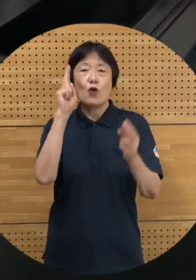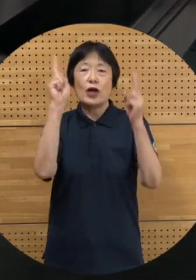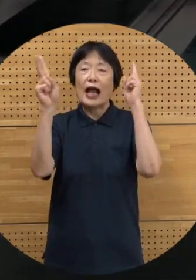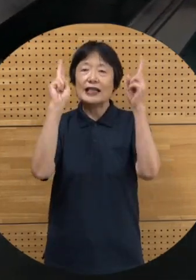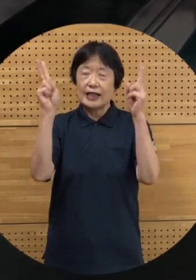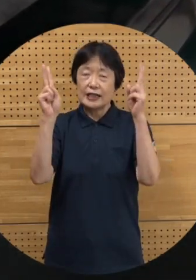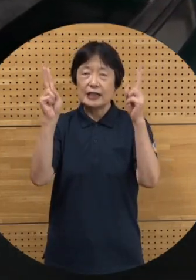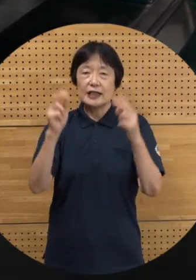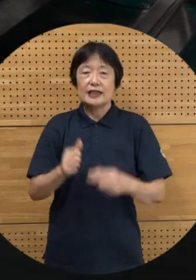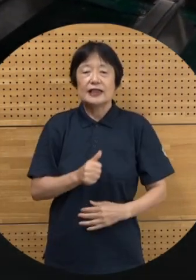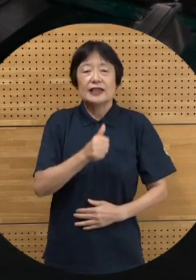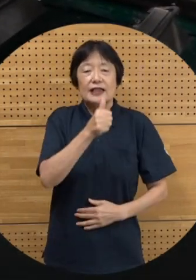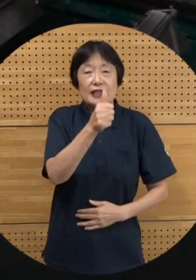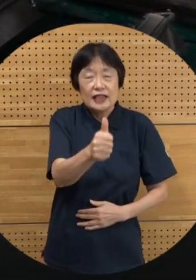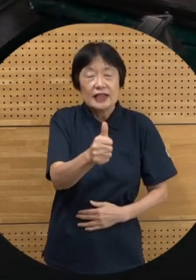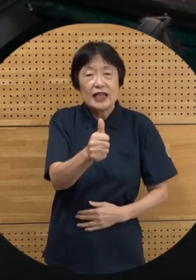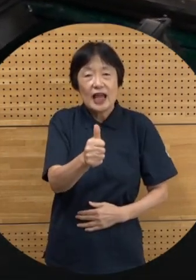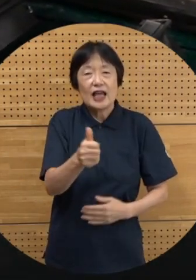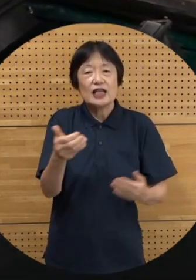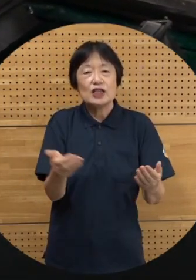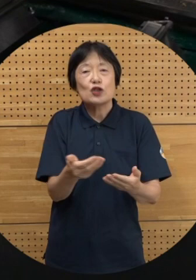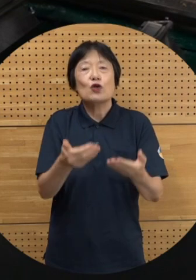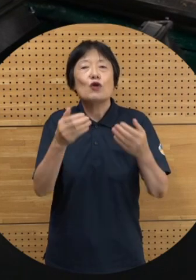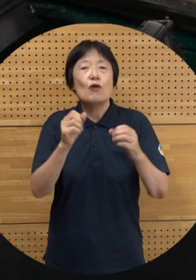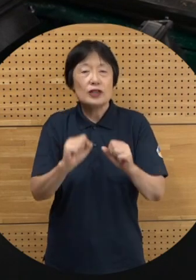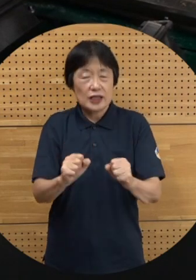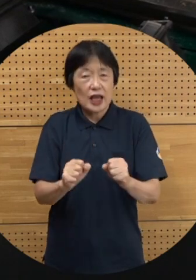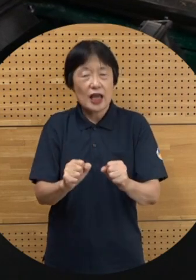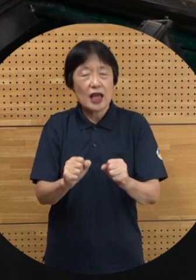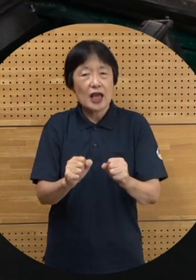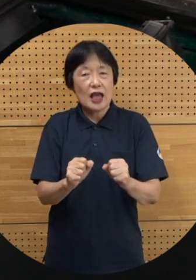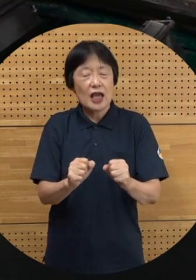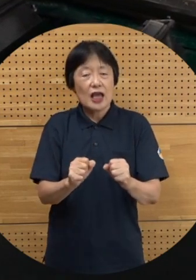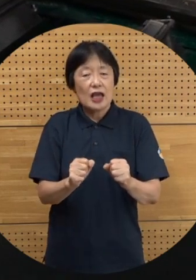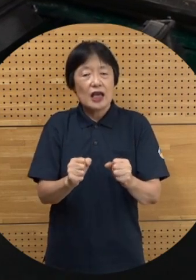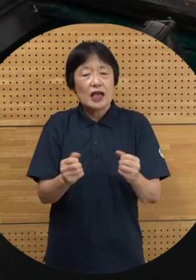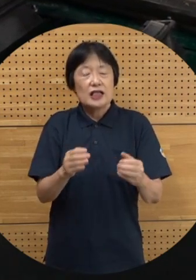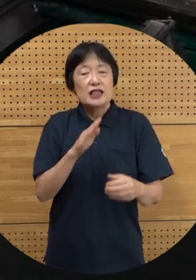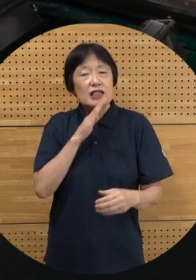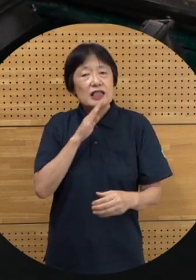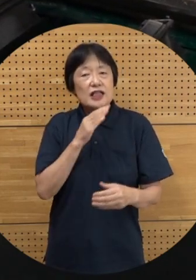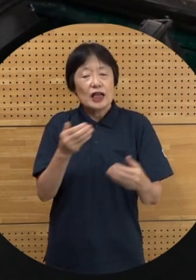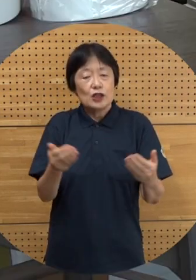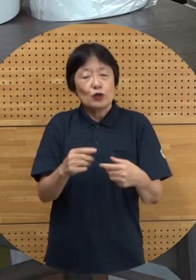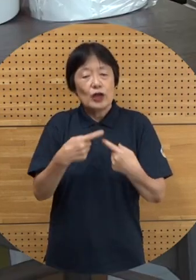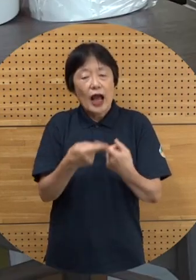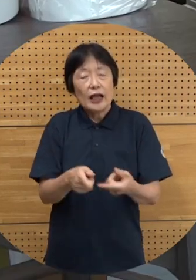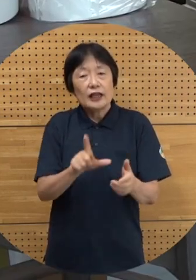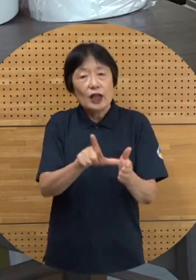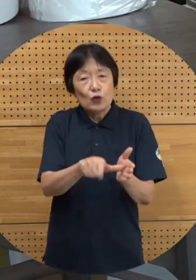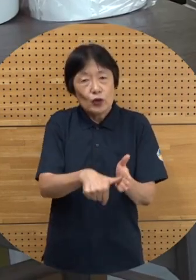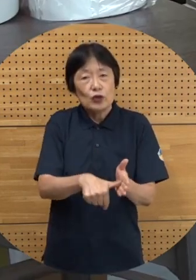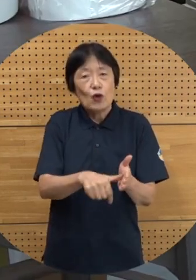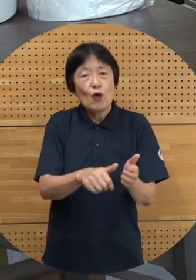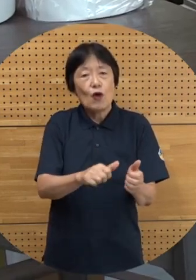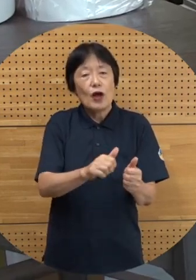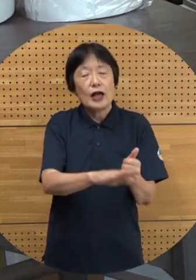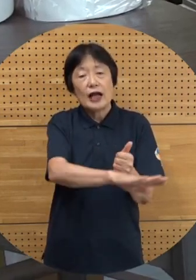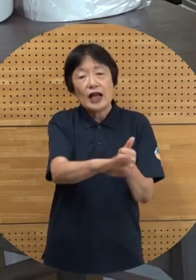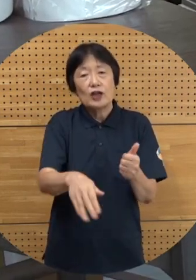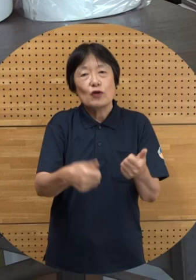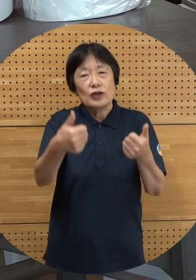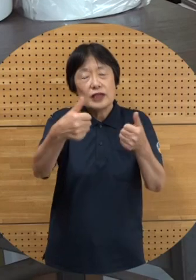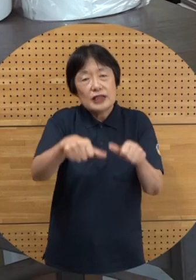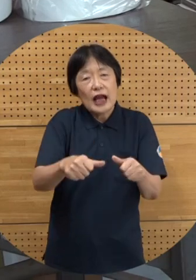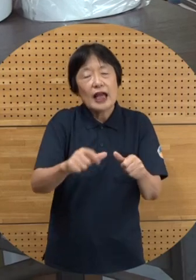直接作業させていただいて、より就職した時の環境下に近い形で訓練をしてい